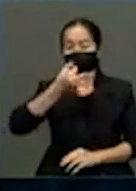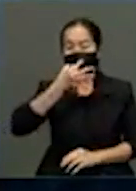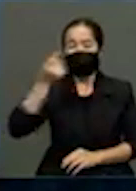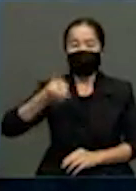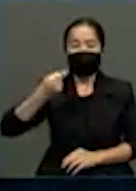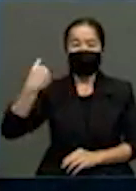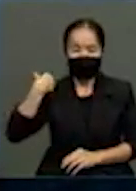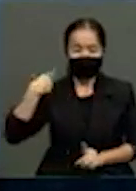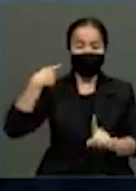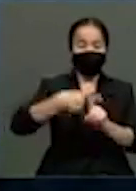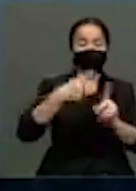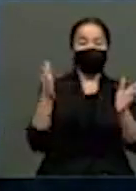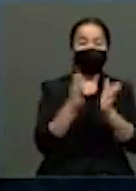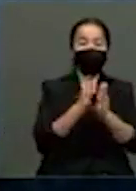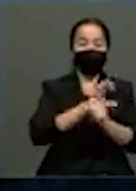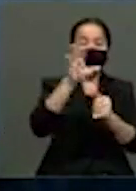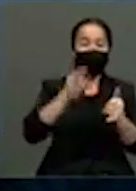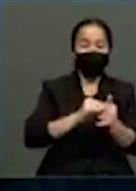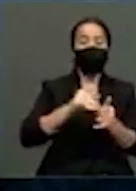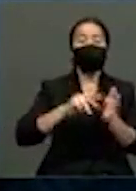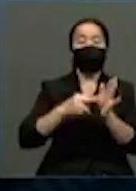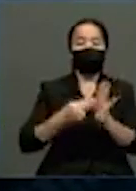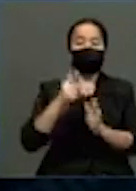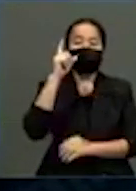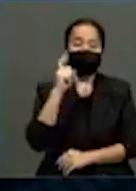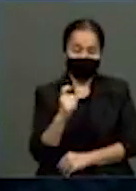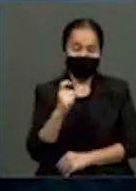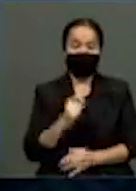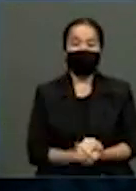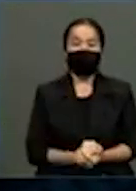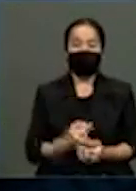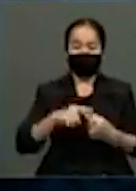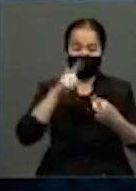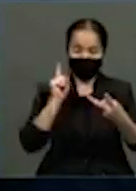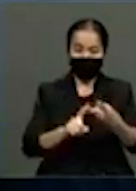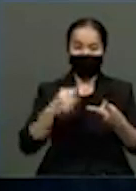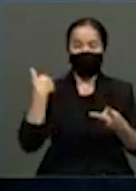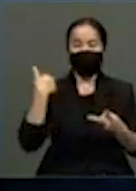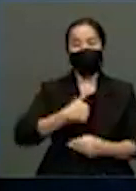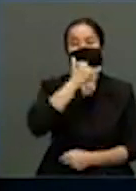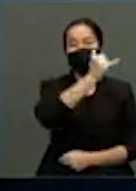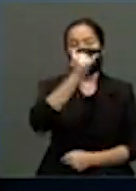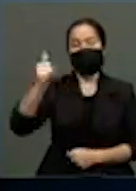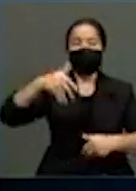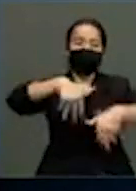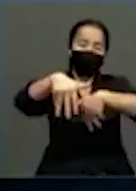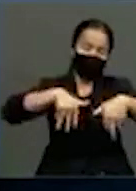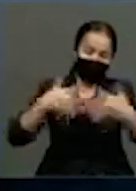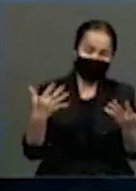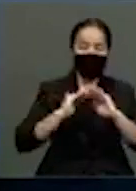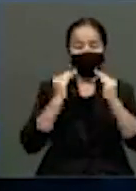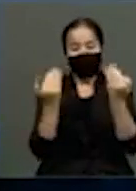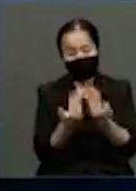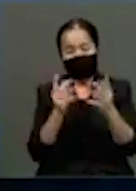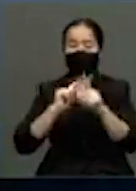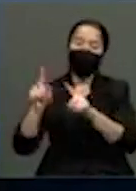ครับแล้วก็ในปัจจัยเสี่ยงต่อการพฤติกรรมชุดพฤติกรรมทั้งหลายที่ทำให้เกิดการติดเชื้